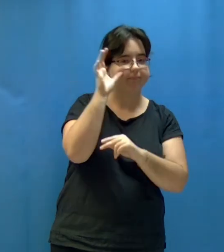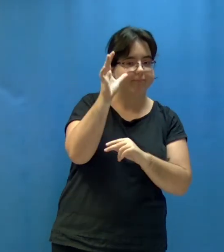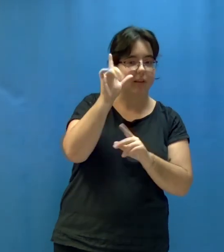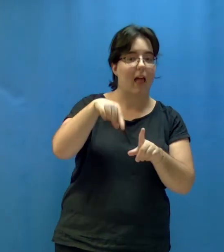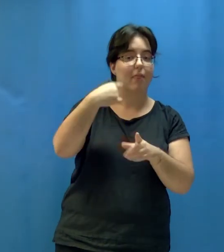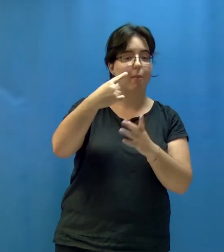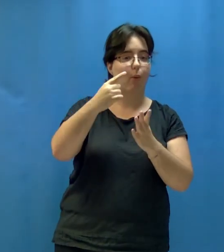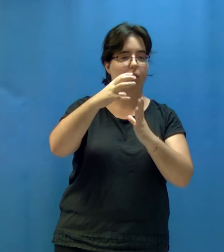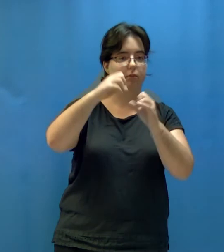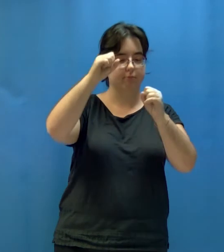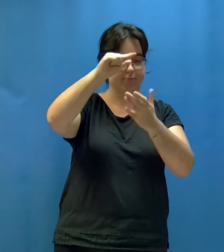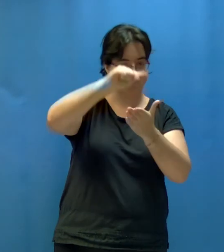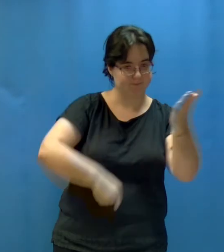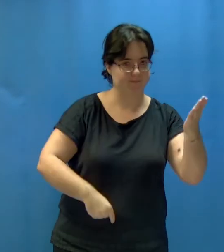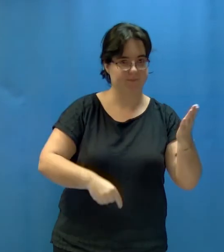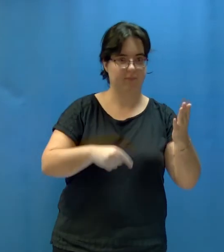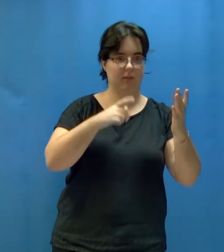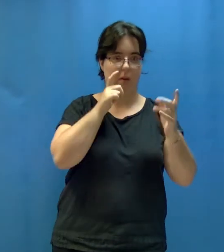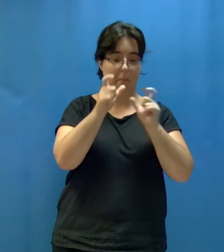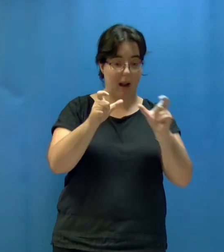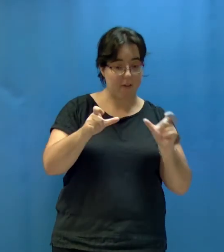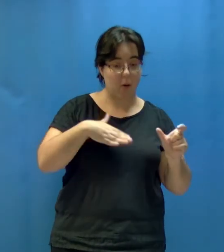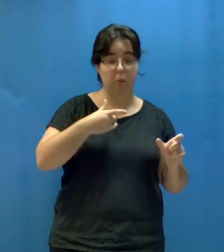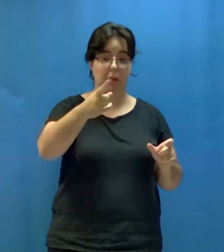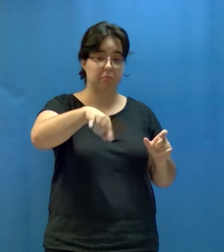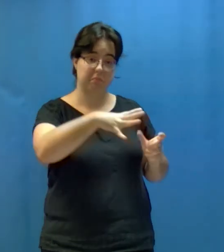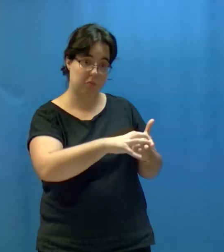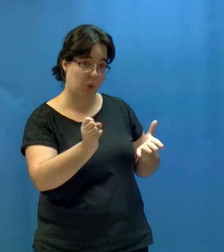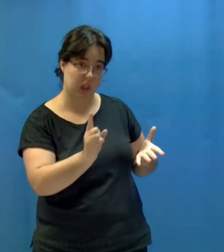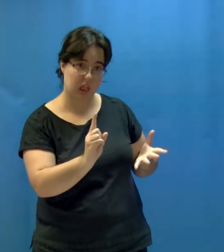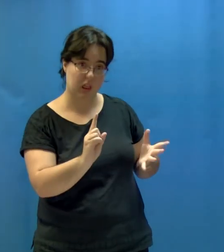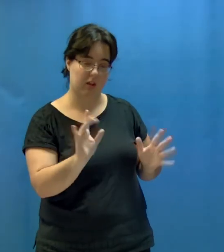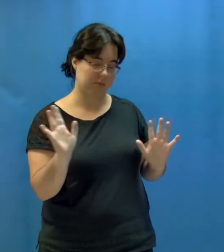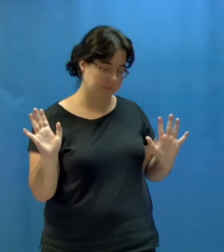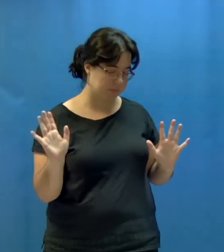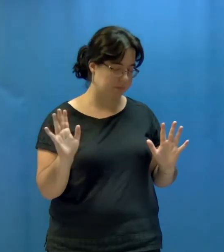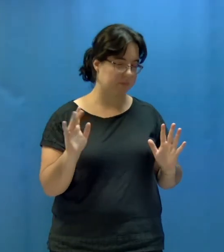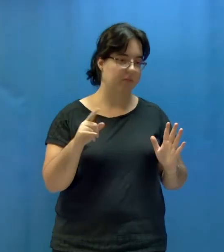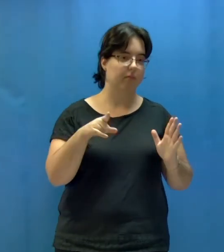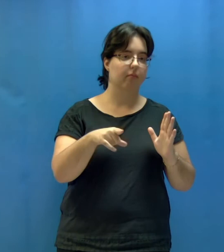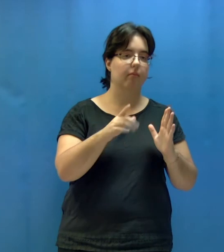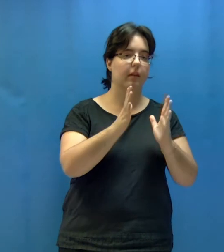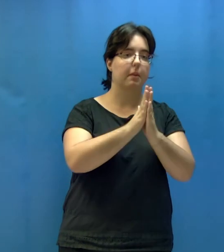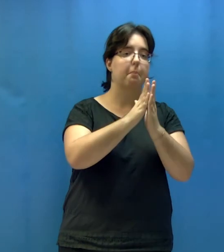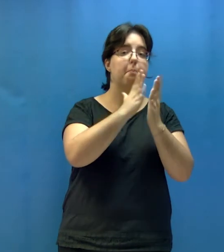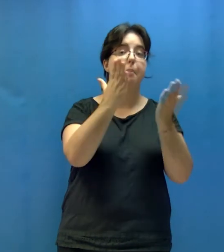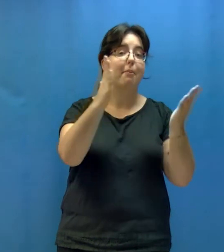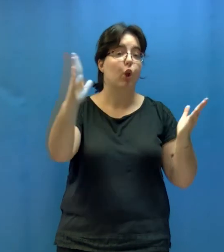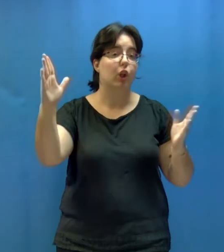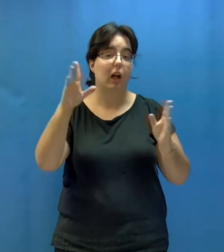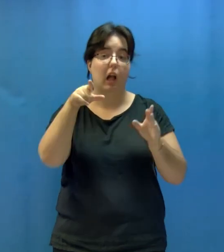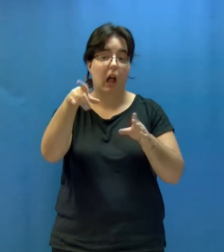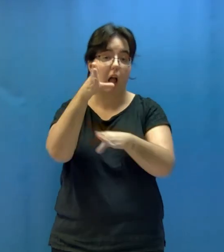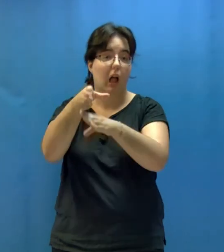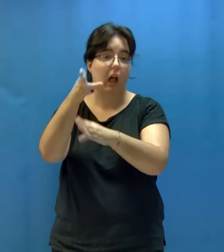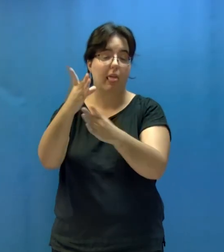de paraules que potser vostès no entenen o definixen diferent. En aquestes biblioteques, igual els diccionaris, cada